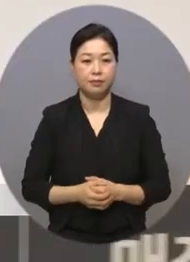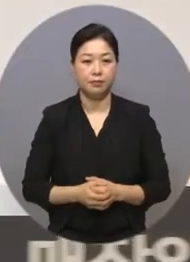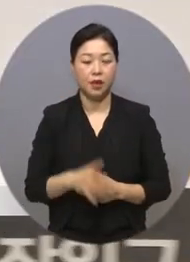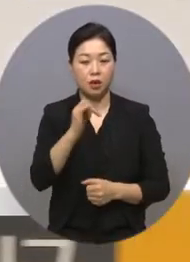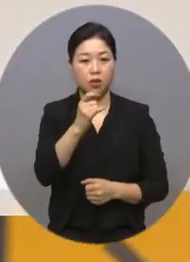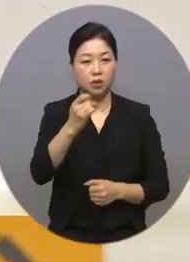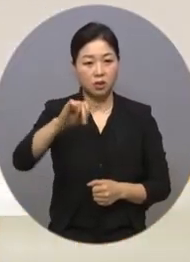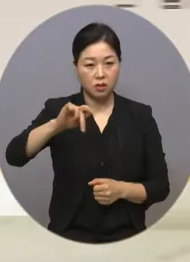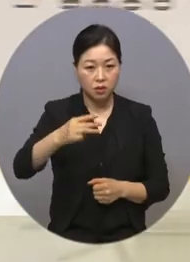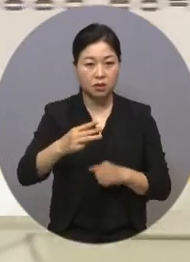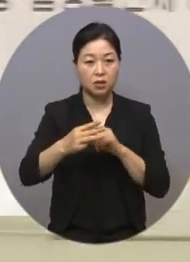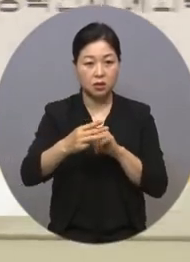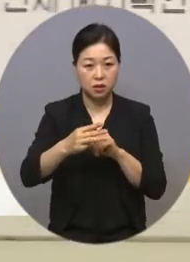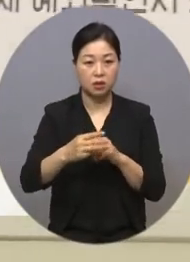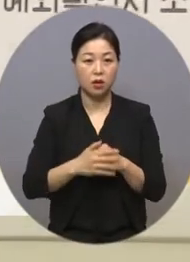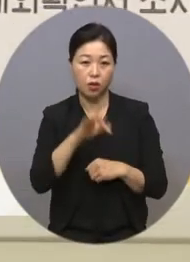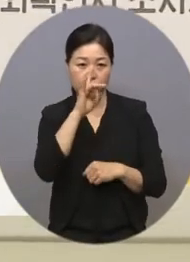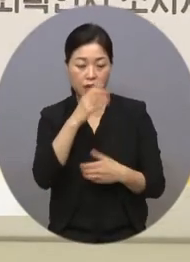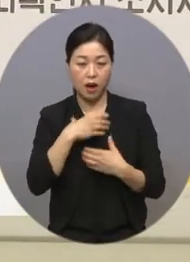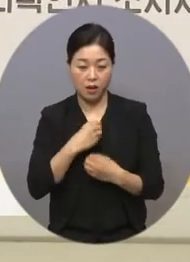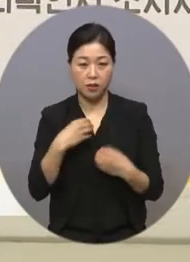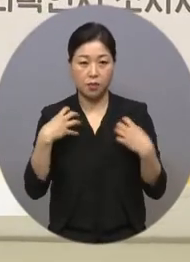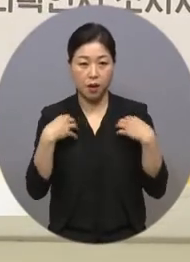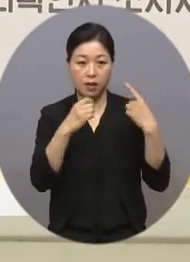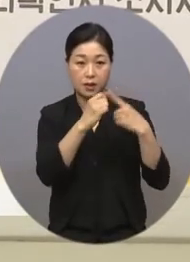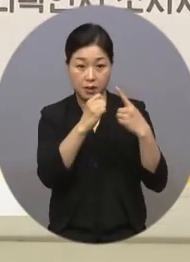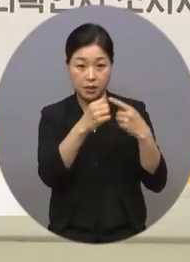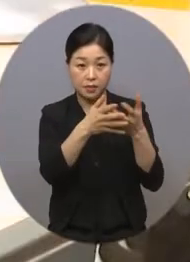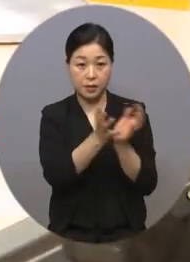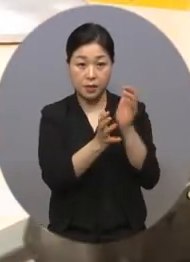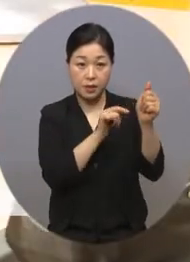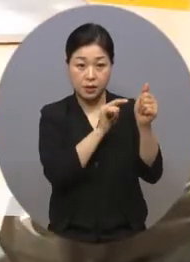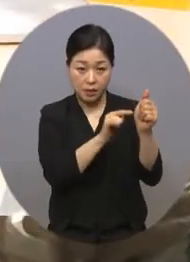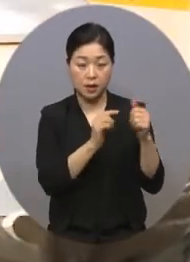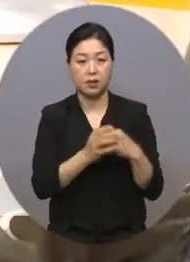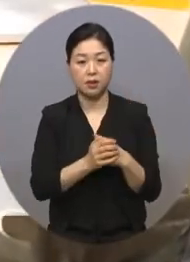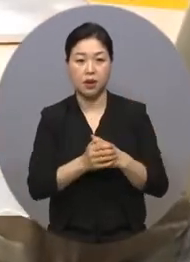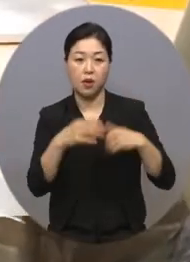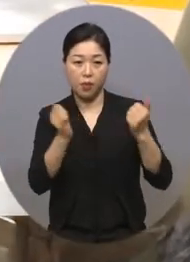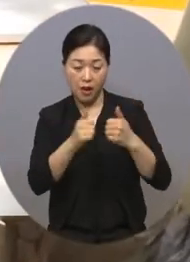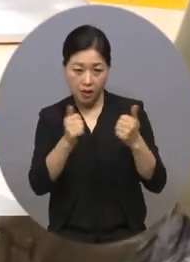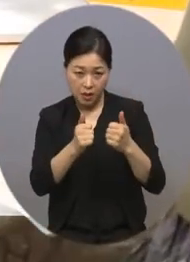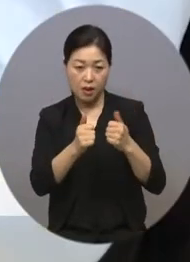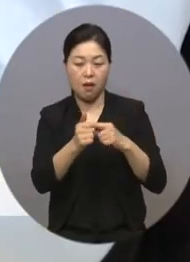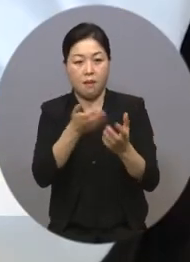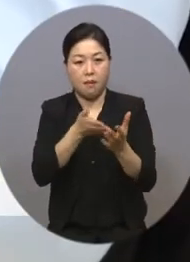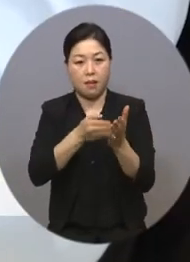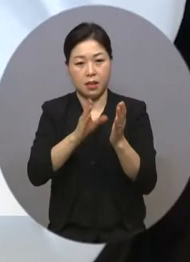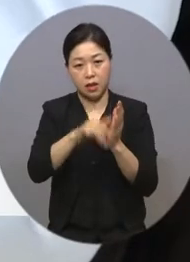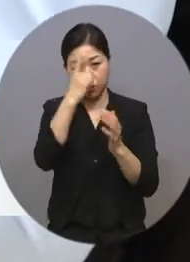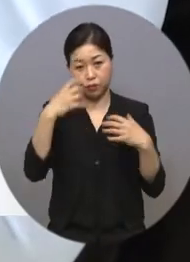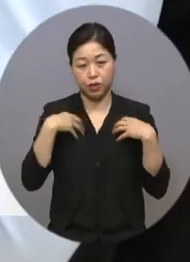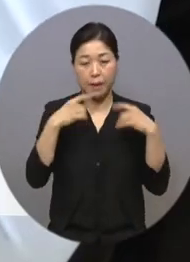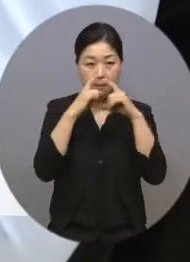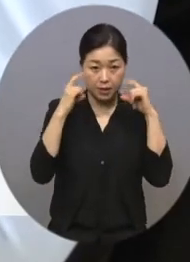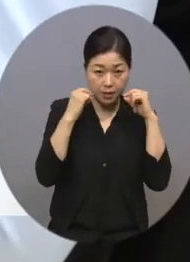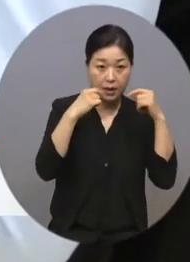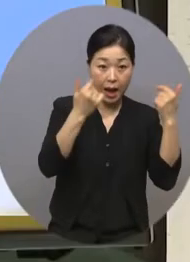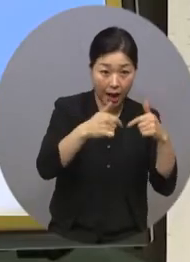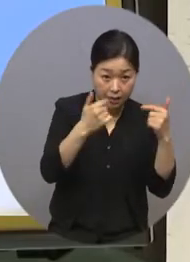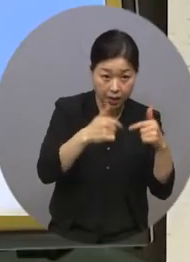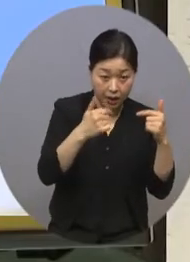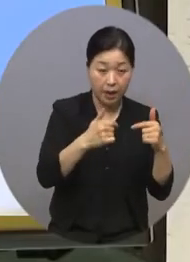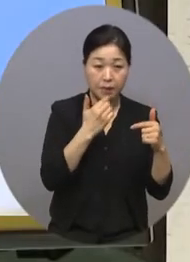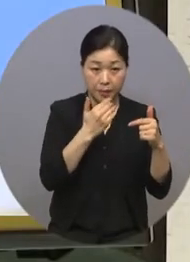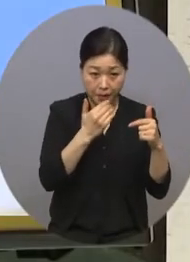덕 철 중앙 재난안전대책본부 1 차장은 이날 중대 본 회의 모두발언에서 정부는 마스크 상시 착용이